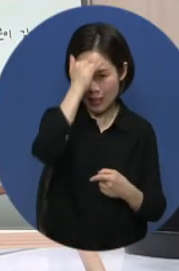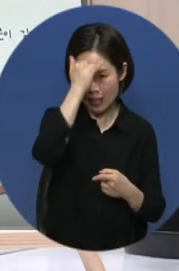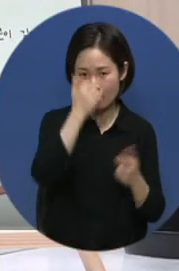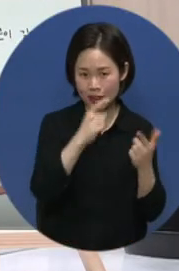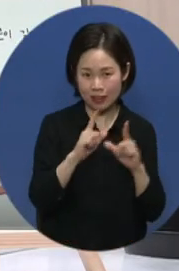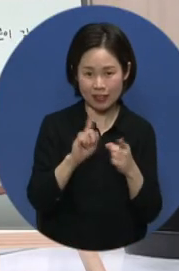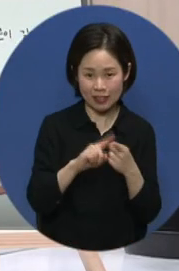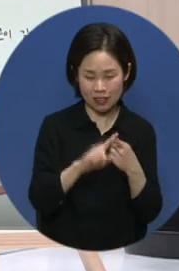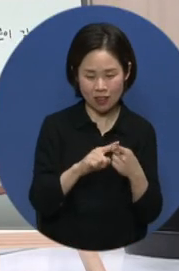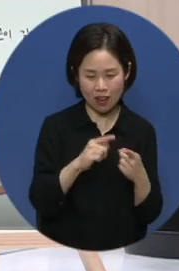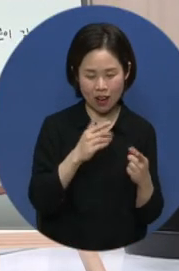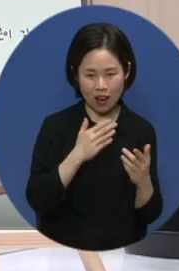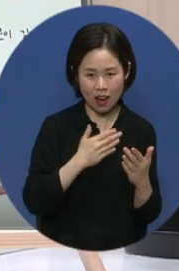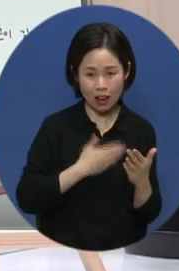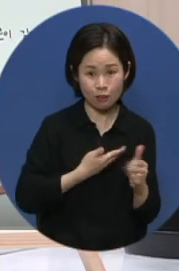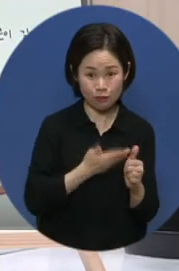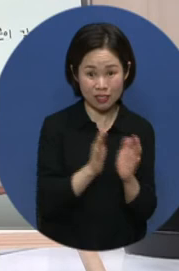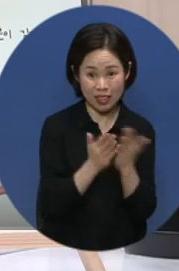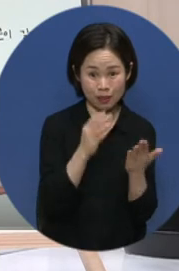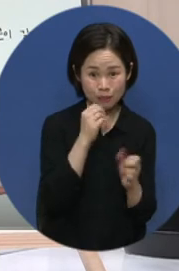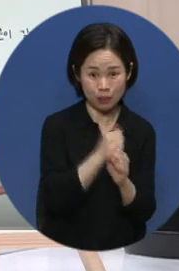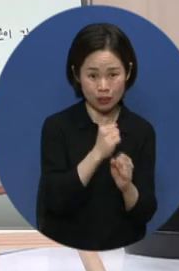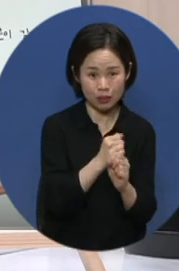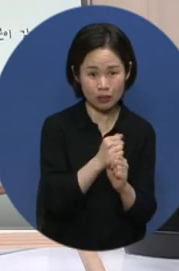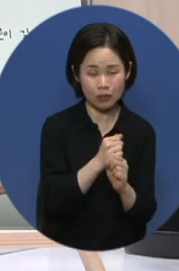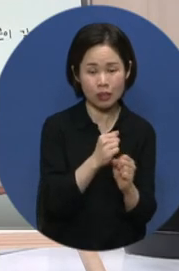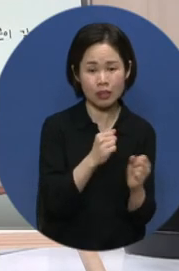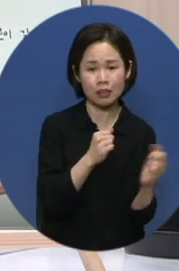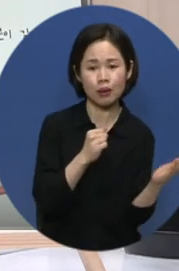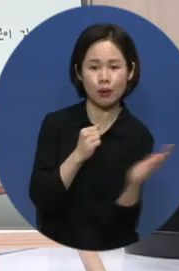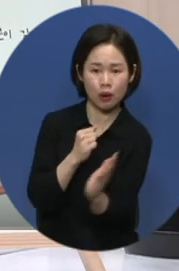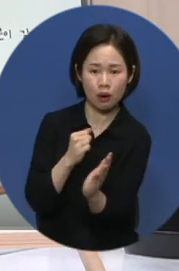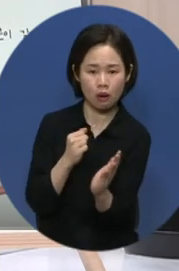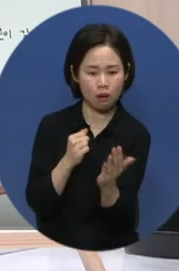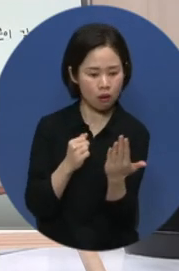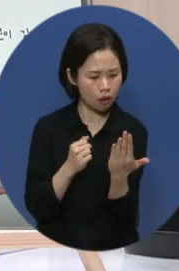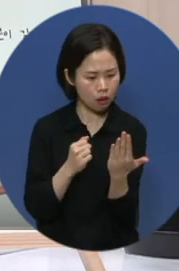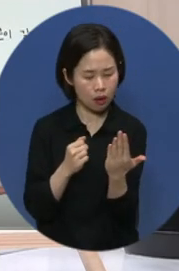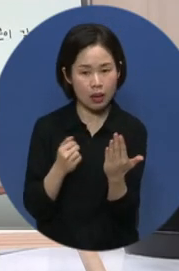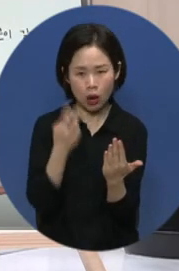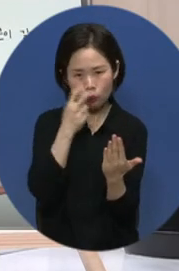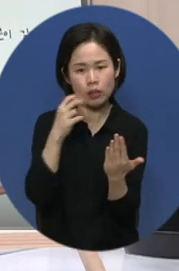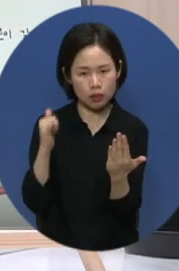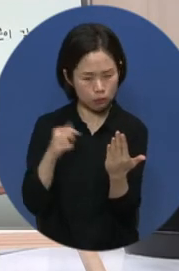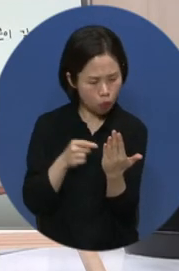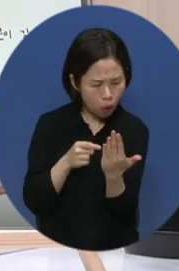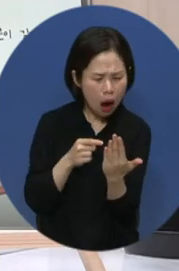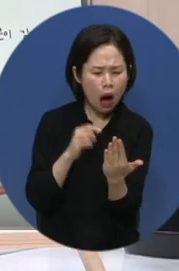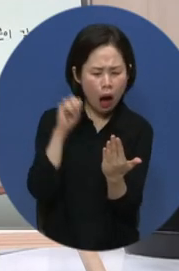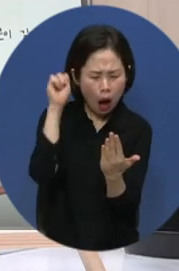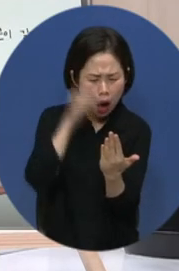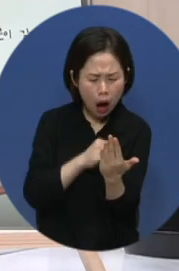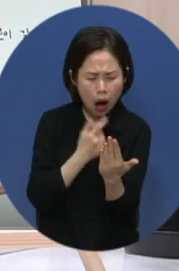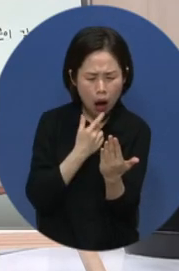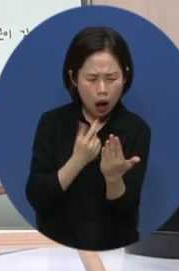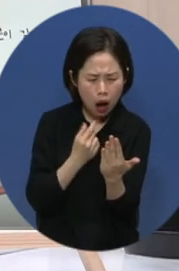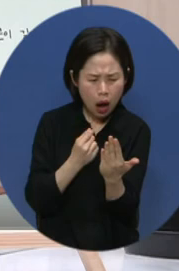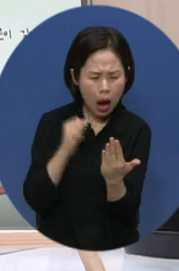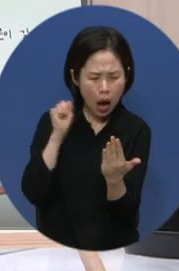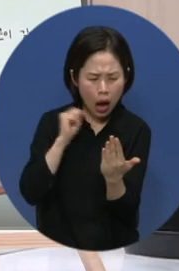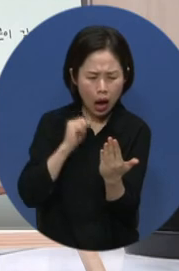있어요. 근데 그 책을 감수하는 발달장애인분들이 아 이렇게 하면 되는 거였구나 가르쳐주지 않아서